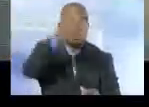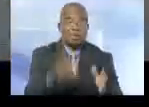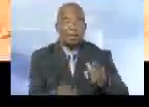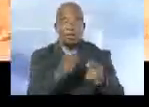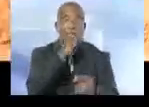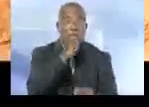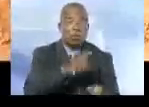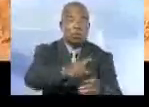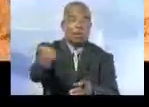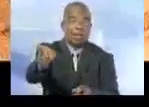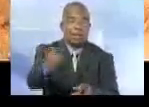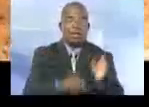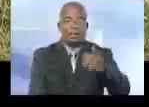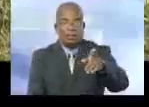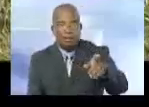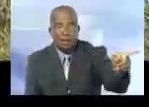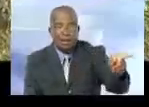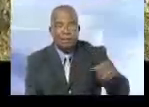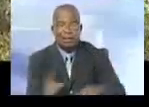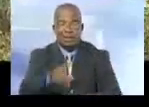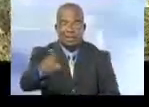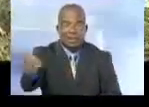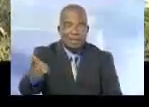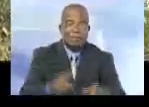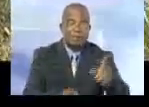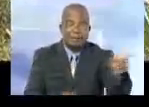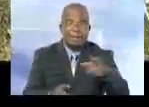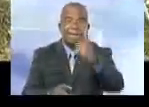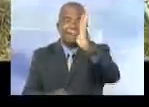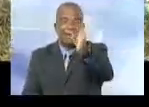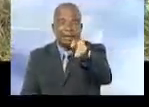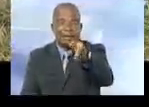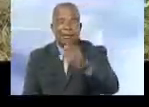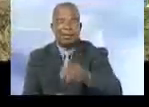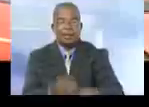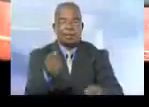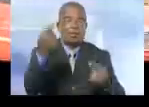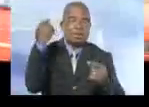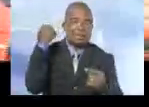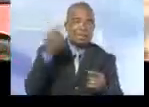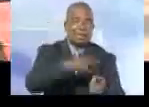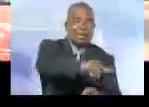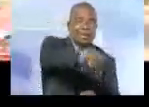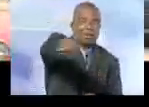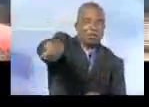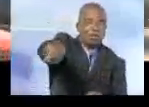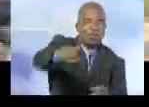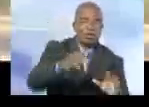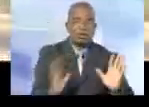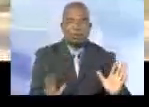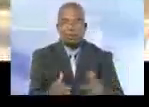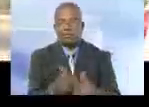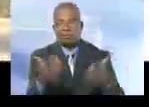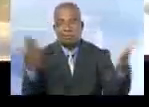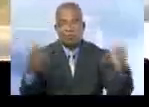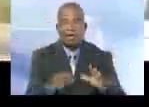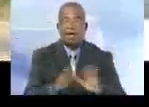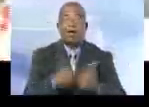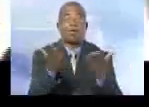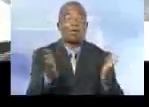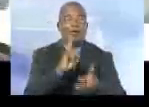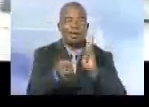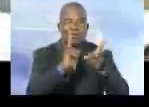de réalisation du pont, 8 mois. Il est prévu à la fin des travaux un ouvrage deux fois une voie dans le cadre de la construction du troisième pont